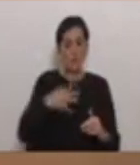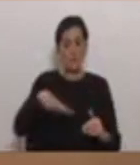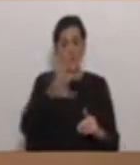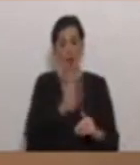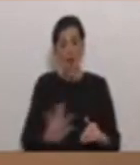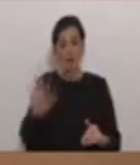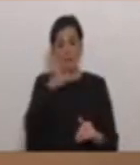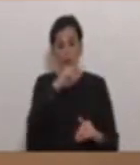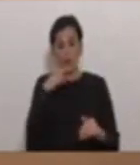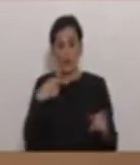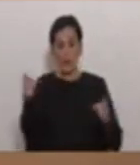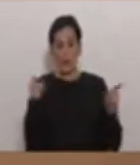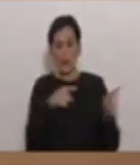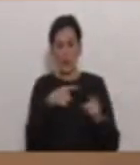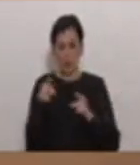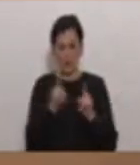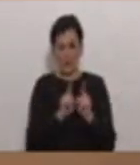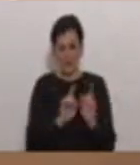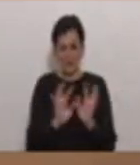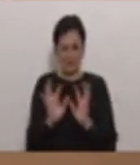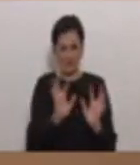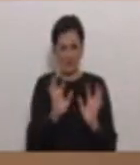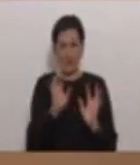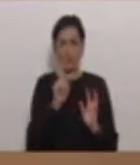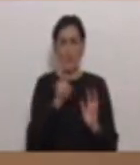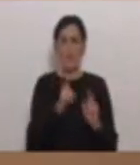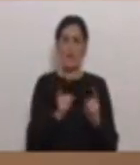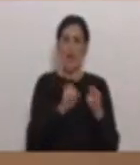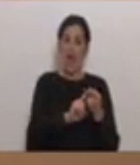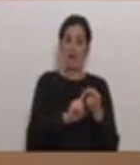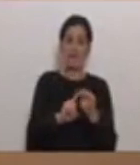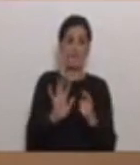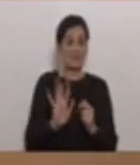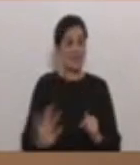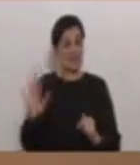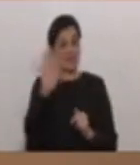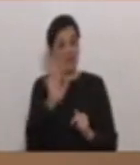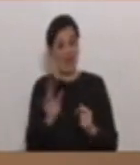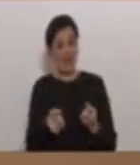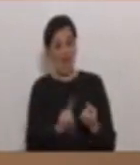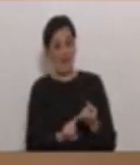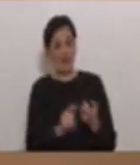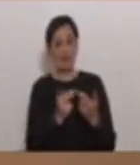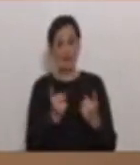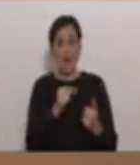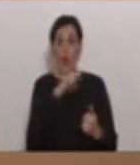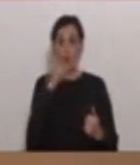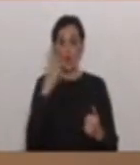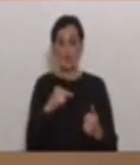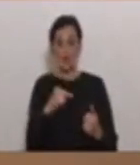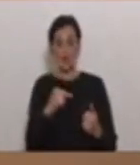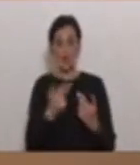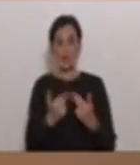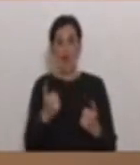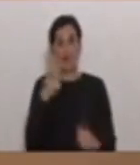შორის იყოს რუხი წარმონაქმნი, რომელზეც არ ცელდება არც დასავლეთის გავლენა, არც რუსეთის, და